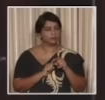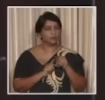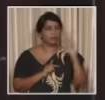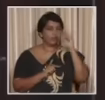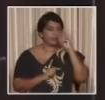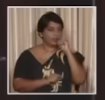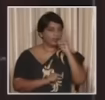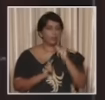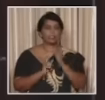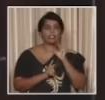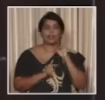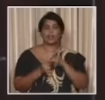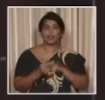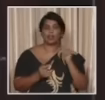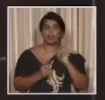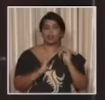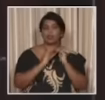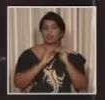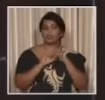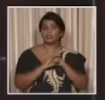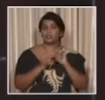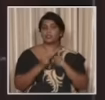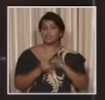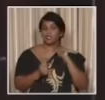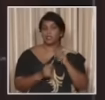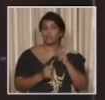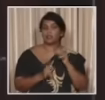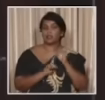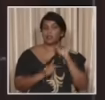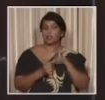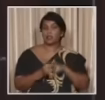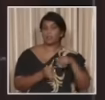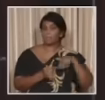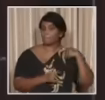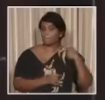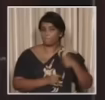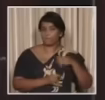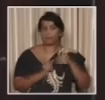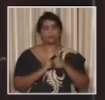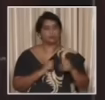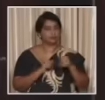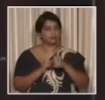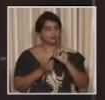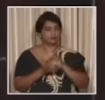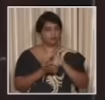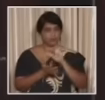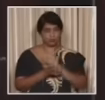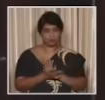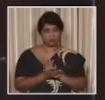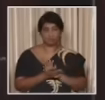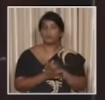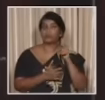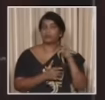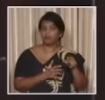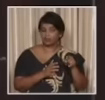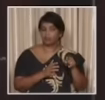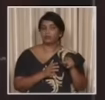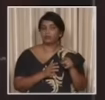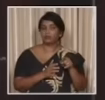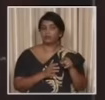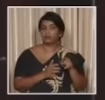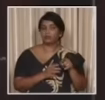sawasa ekatra janadipati lekam karya aledi janadipati lekam tumage pradhanatpin pavatwanna tirane kala inwa, isandaha